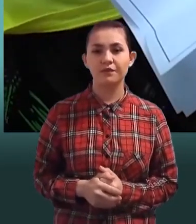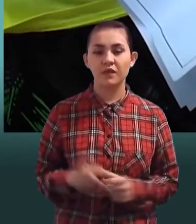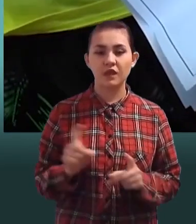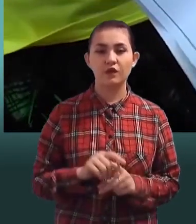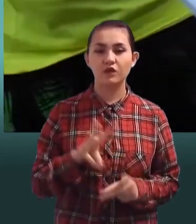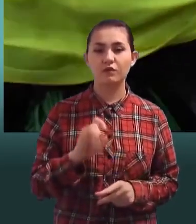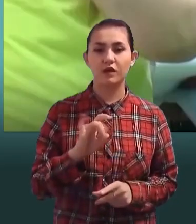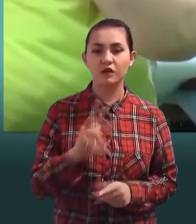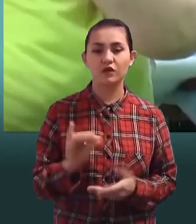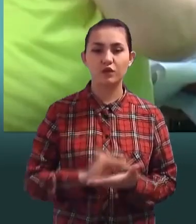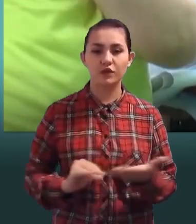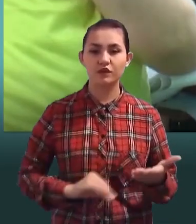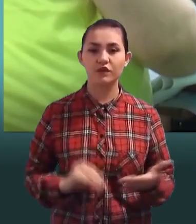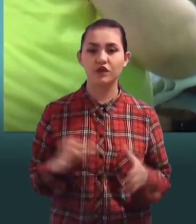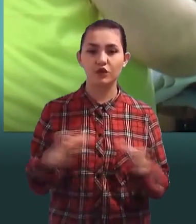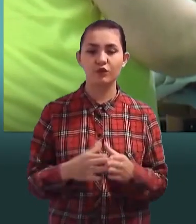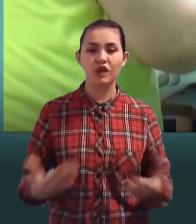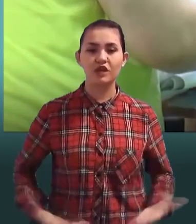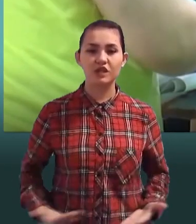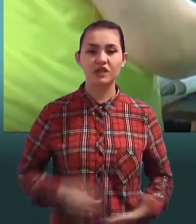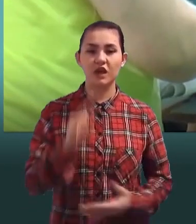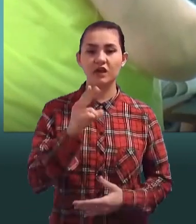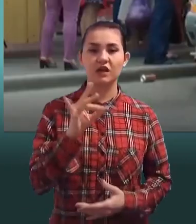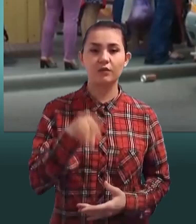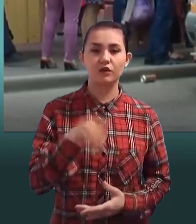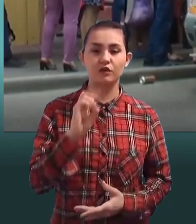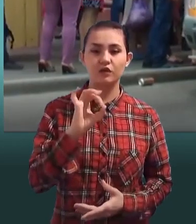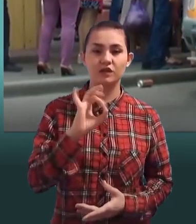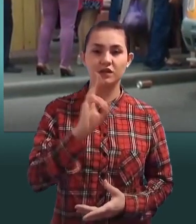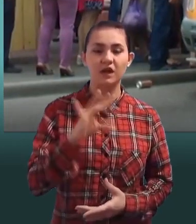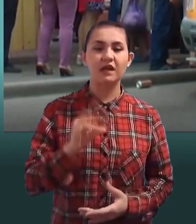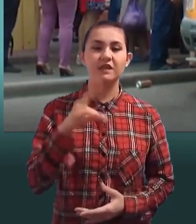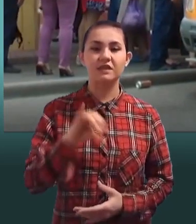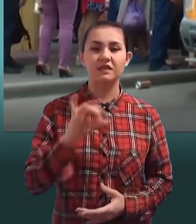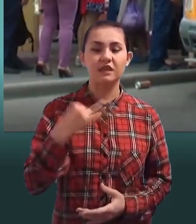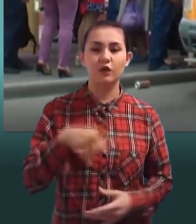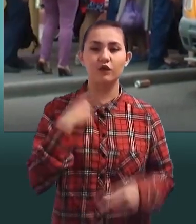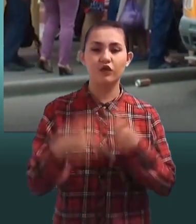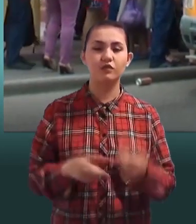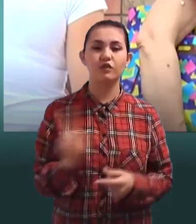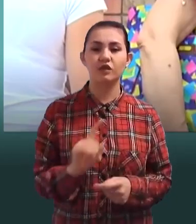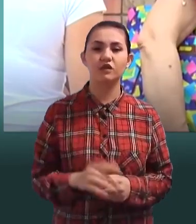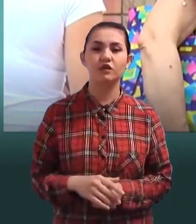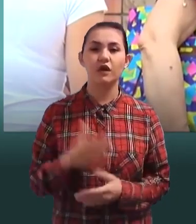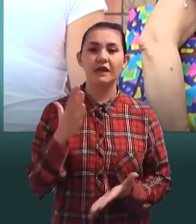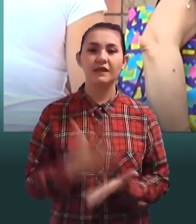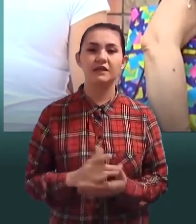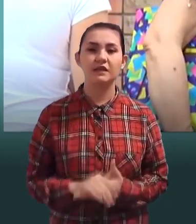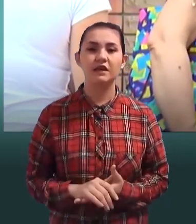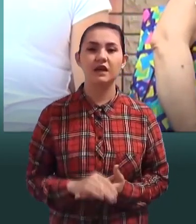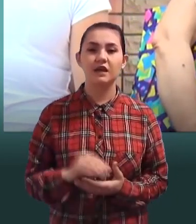і дописувачі з групи «Життя Краматорська», «Дії Краматорська», вони говорять про те, що є